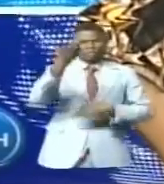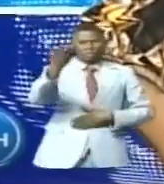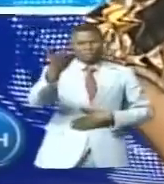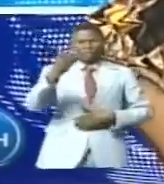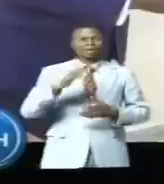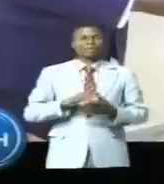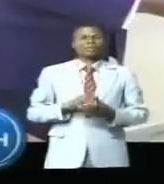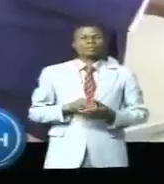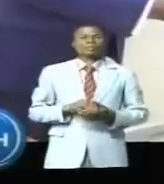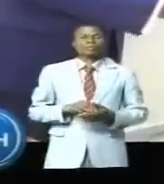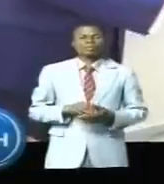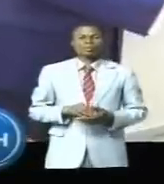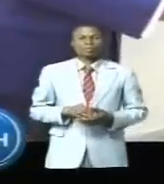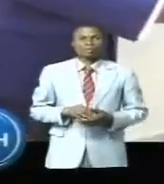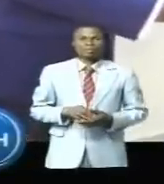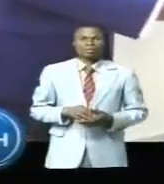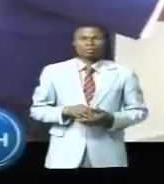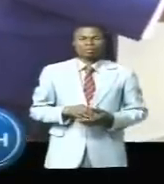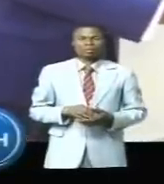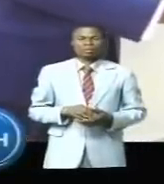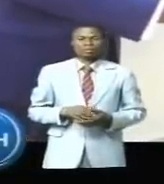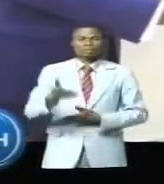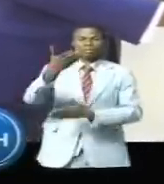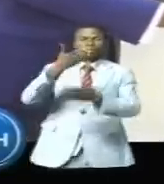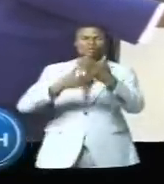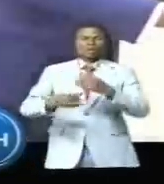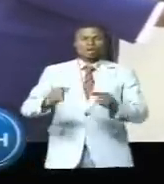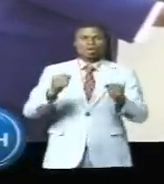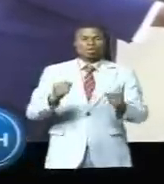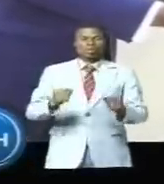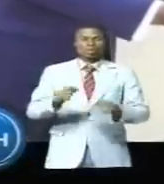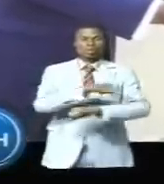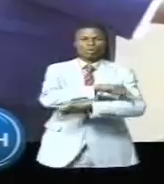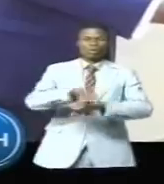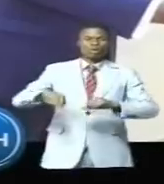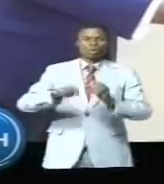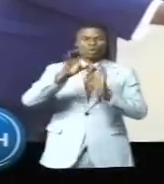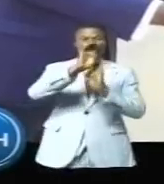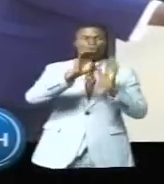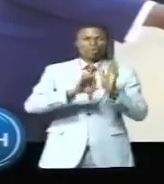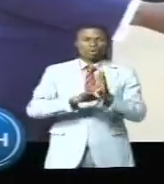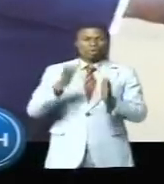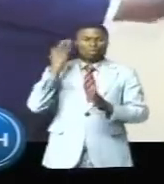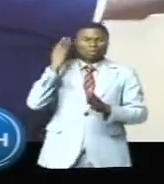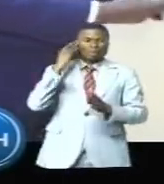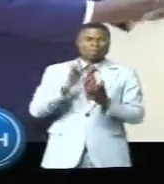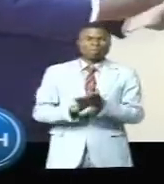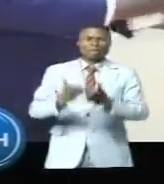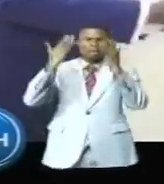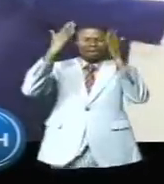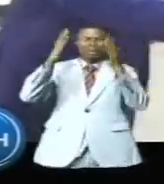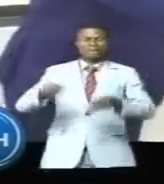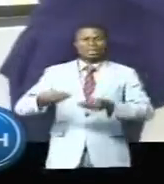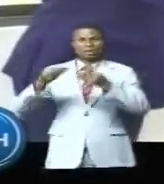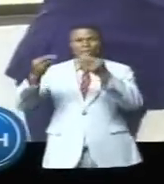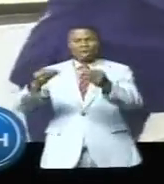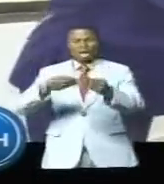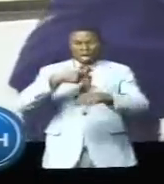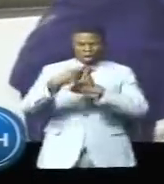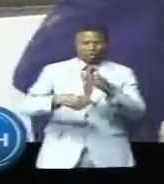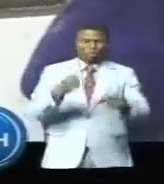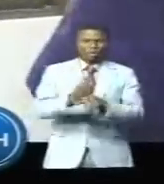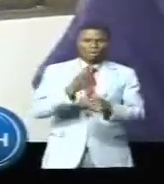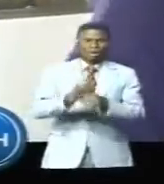commentaire. Le passage de flambeau à la Cour constitutionnelle, Dieudonné Kalumeta entre officiellement en fonction